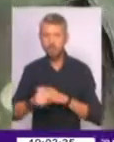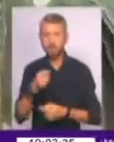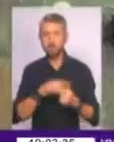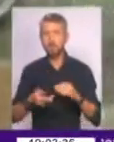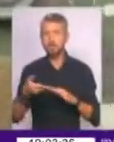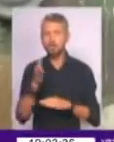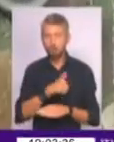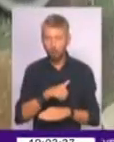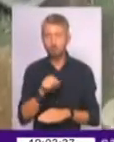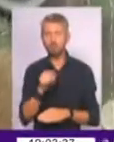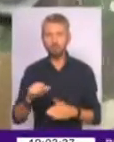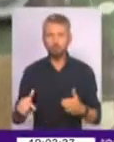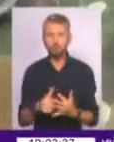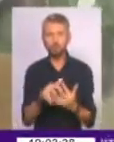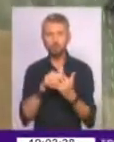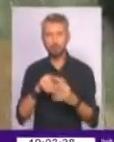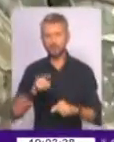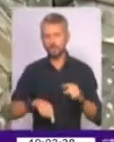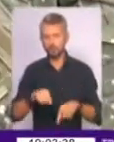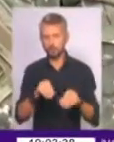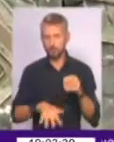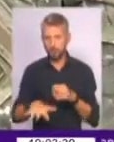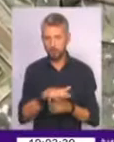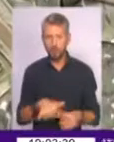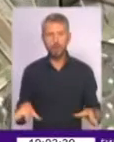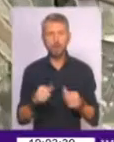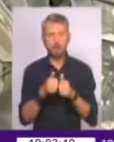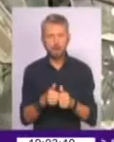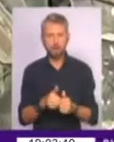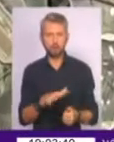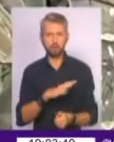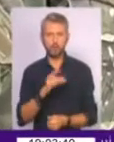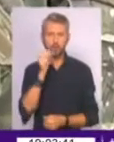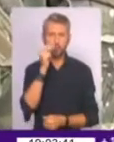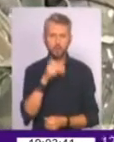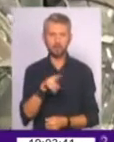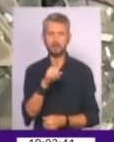Олександр знову воює за рідну землю. Разом пройшли Слов'янськ, Дзержинськ,